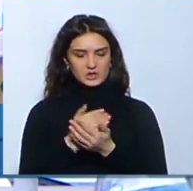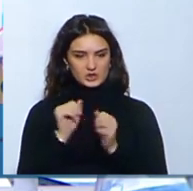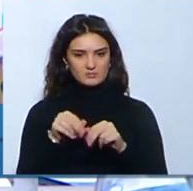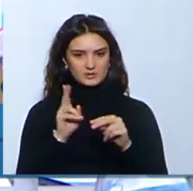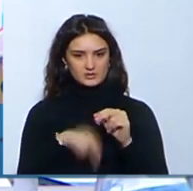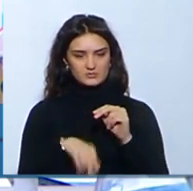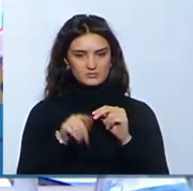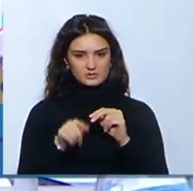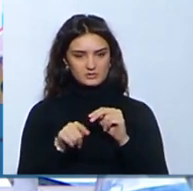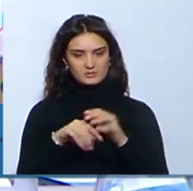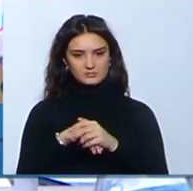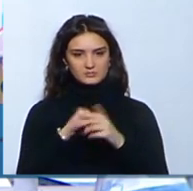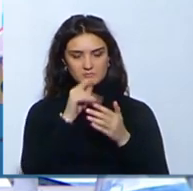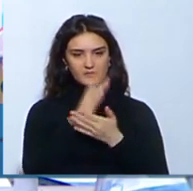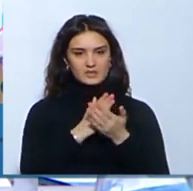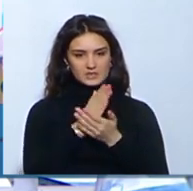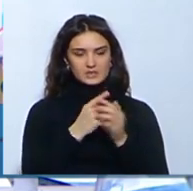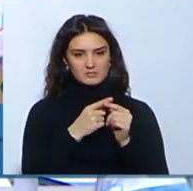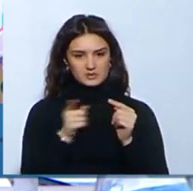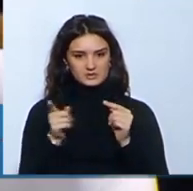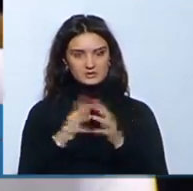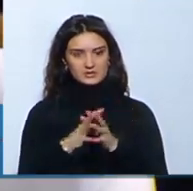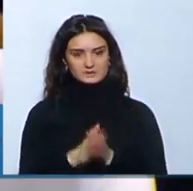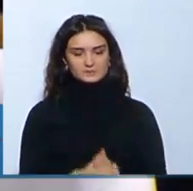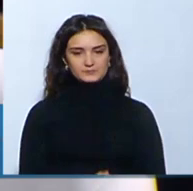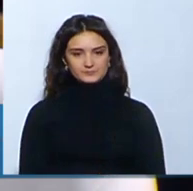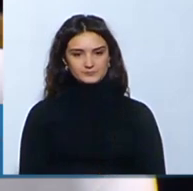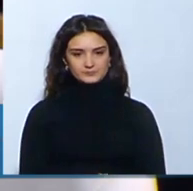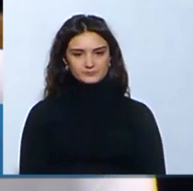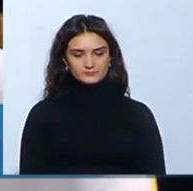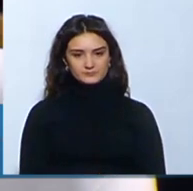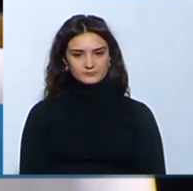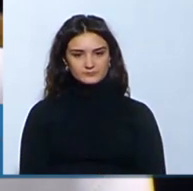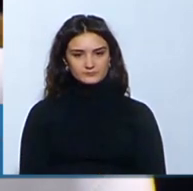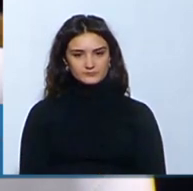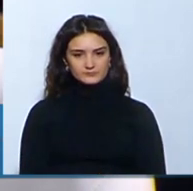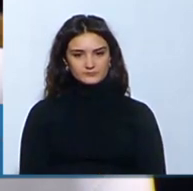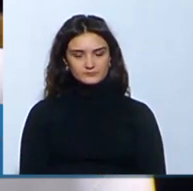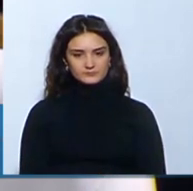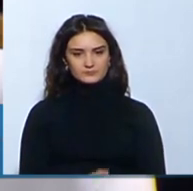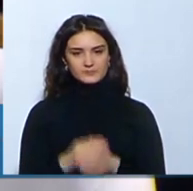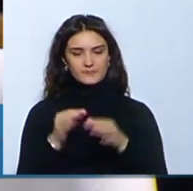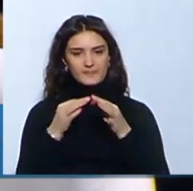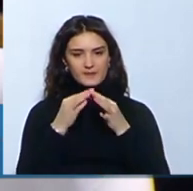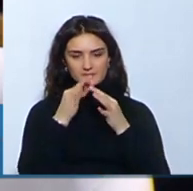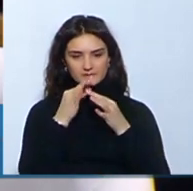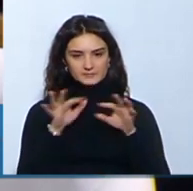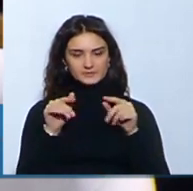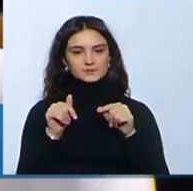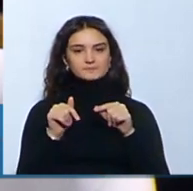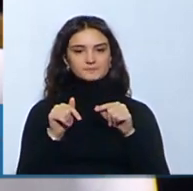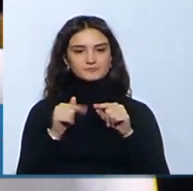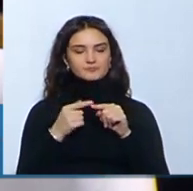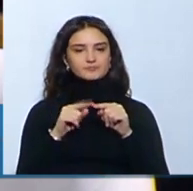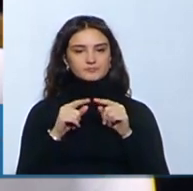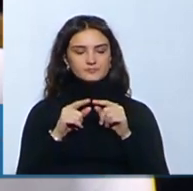შეიძლება დასრულდეს მრავალი წლის მანძილზე. ნებისმიერი აი ამ რადგან მაინც აქცენტს ვაკეთებთ ამ